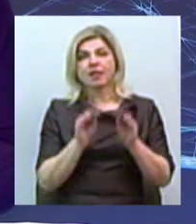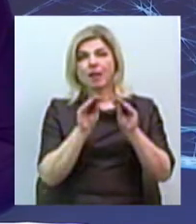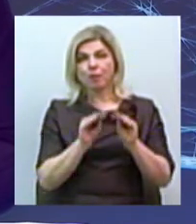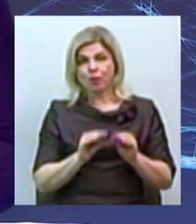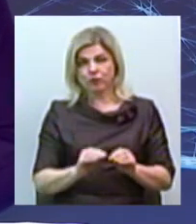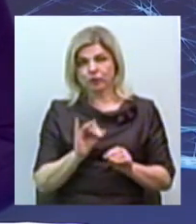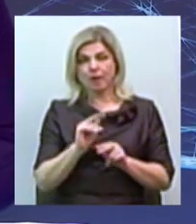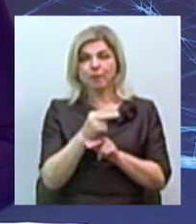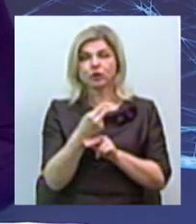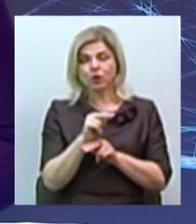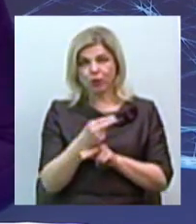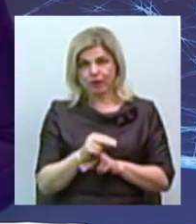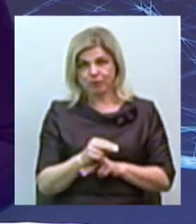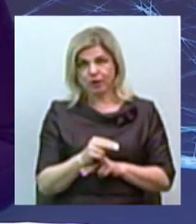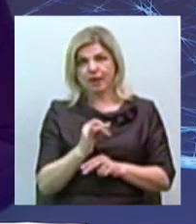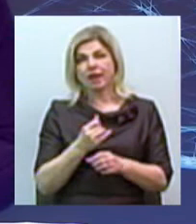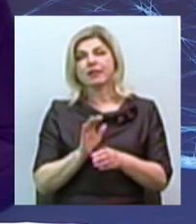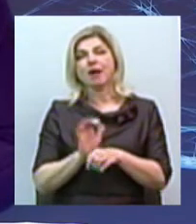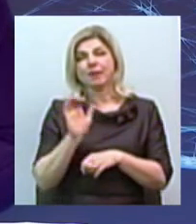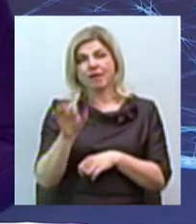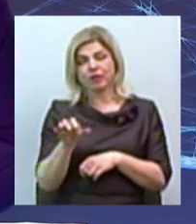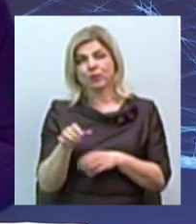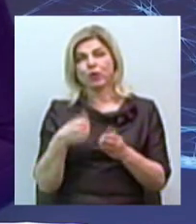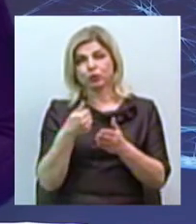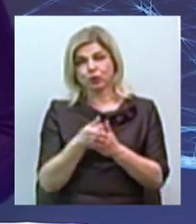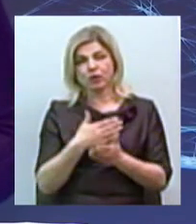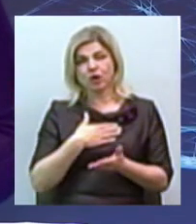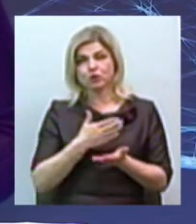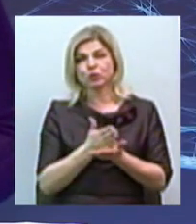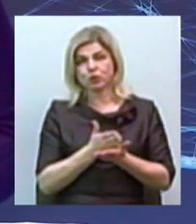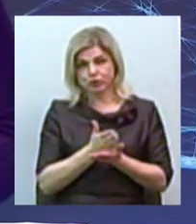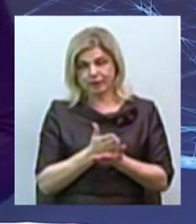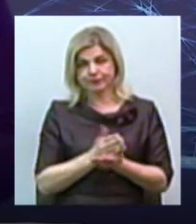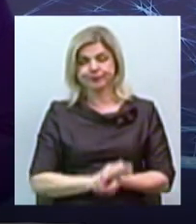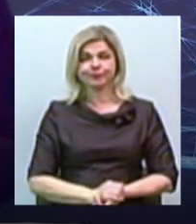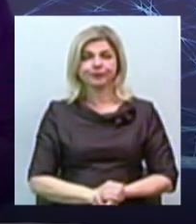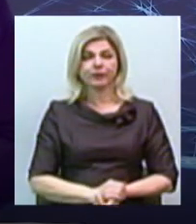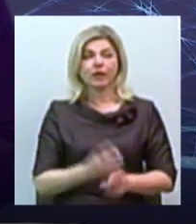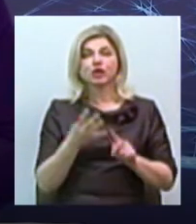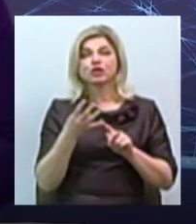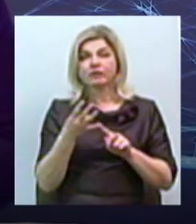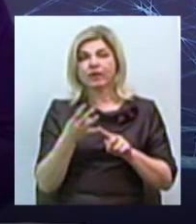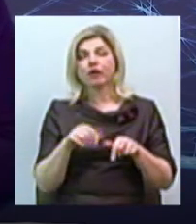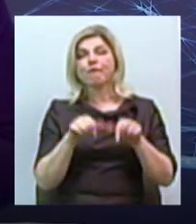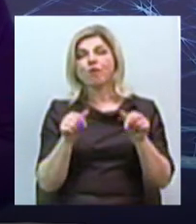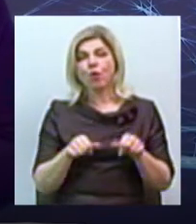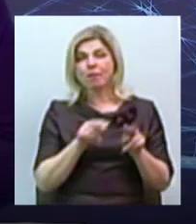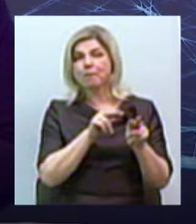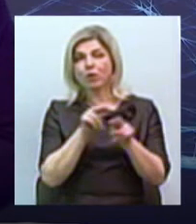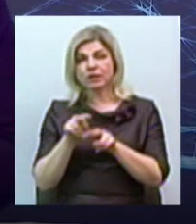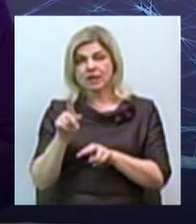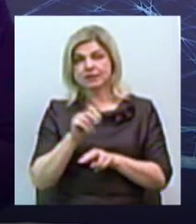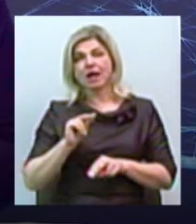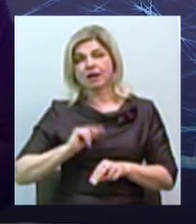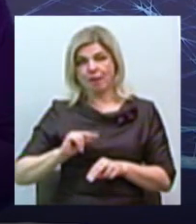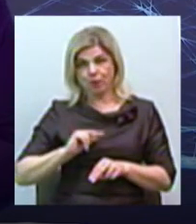дещо підкоригуємо і направимо безпосередньо до нашої служби якості освіти. Четверте – це форма спостереження за діяльністю